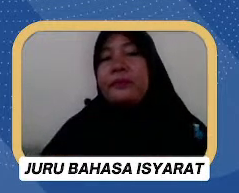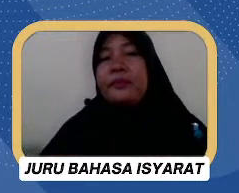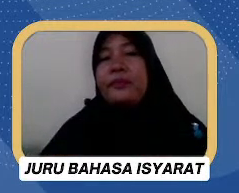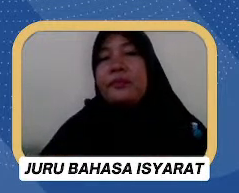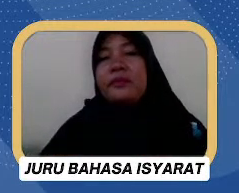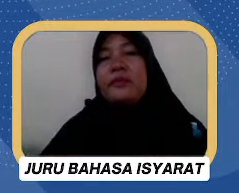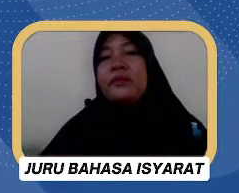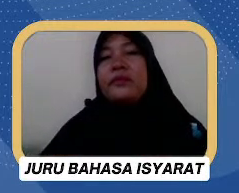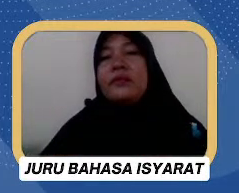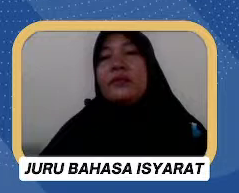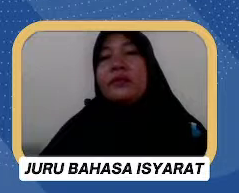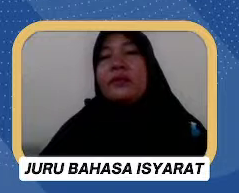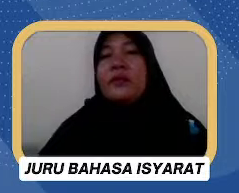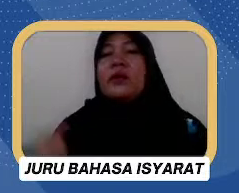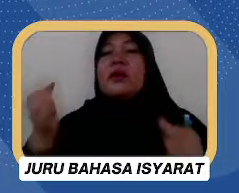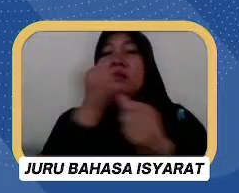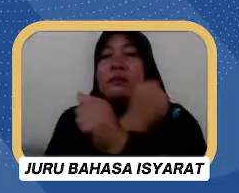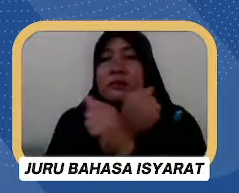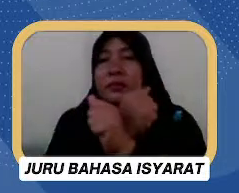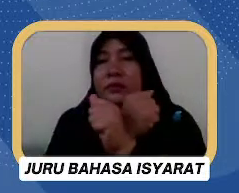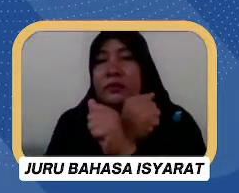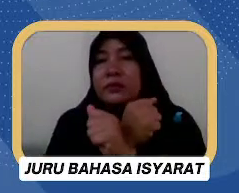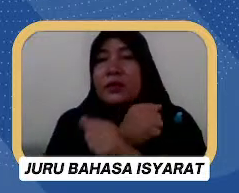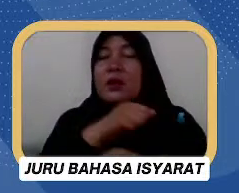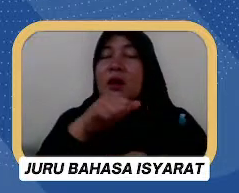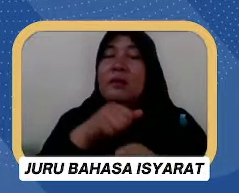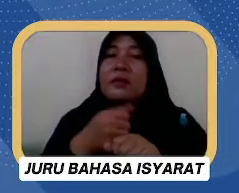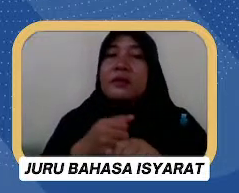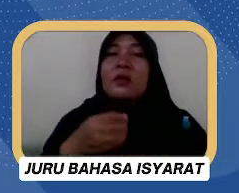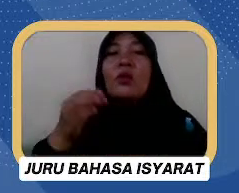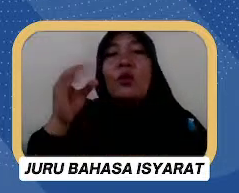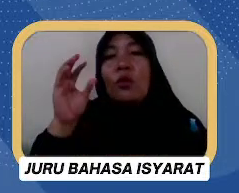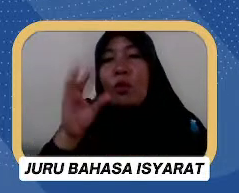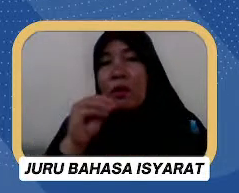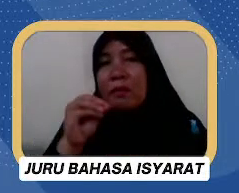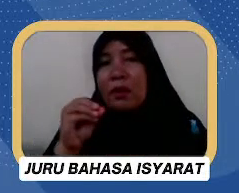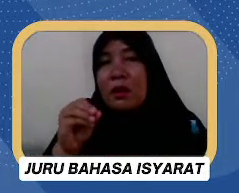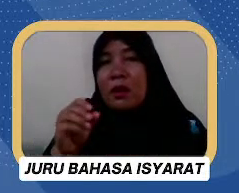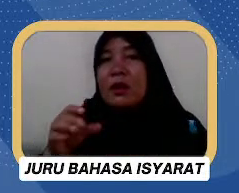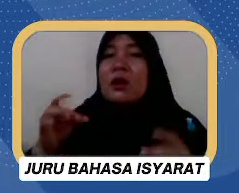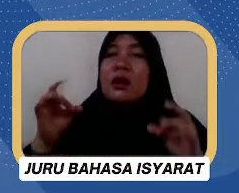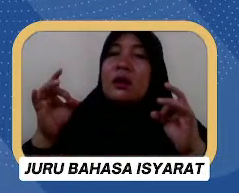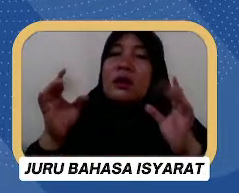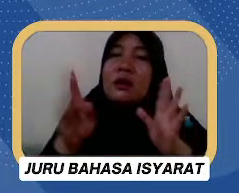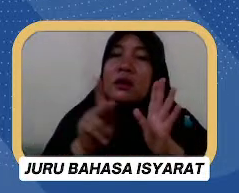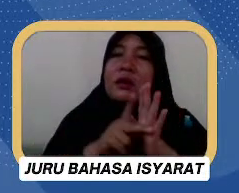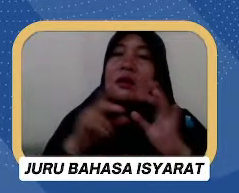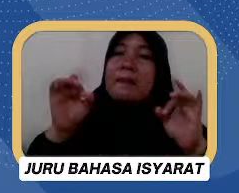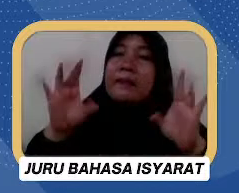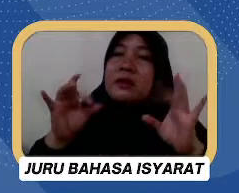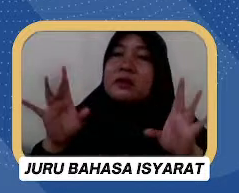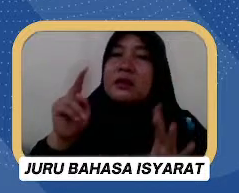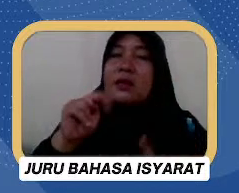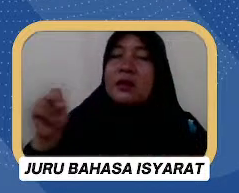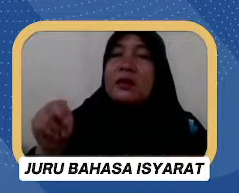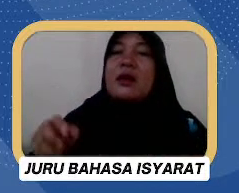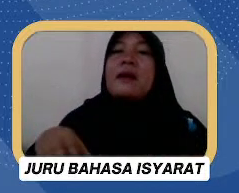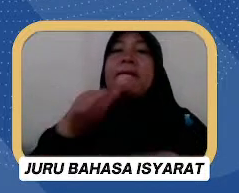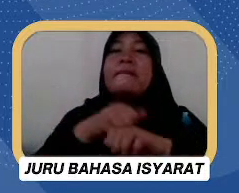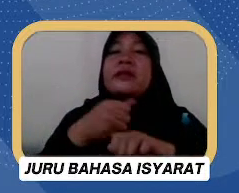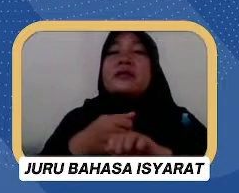pidana. Maka dalam ujaran kebencian ini ada beberapa hal yang perlu